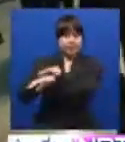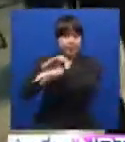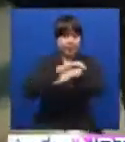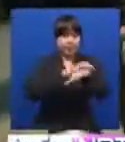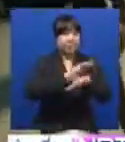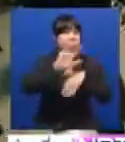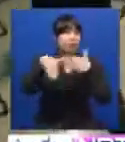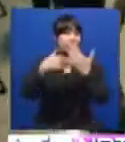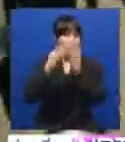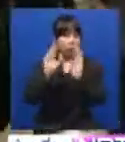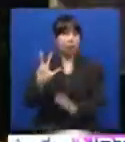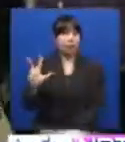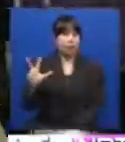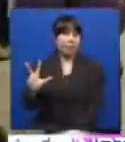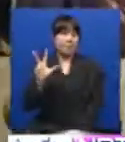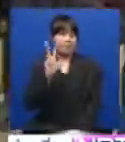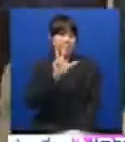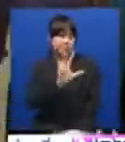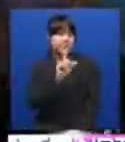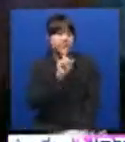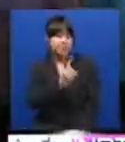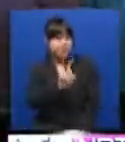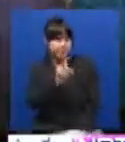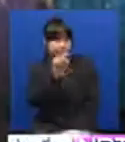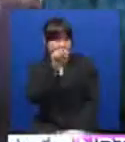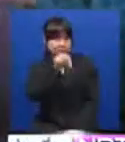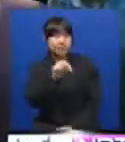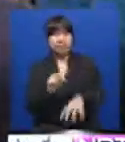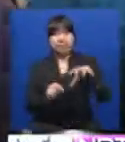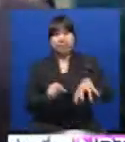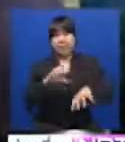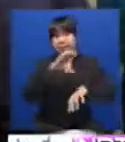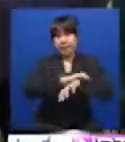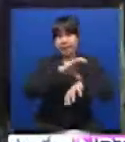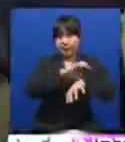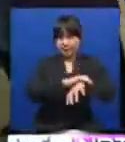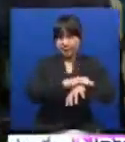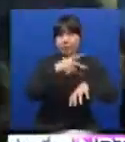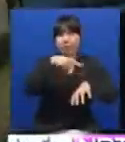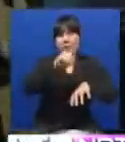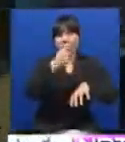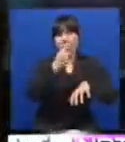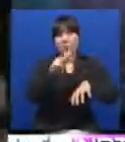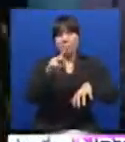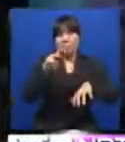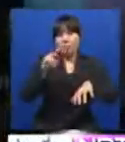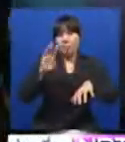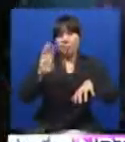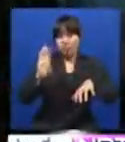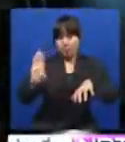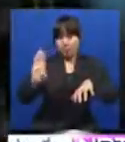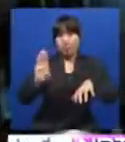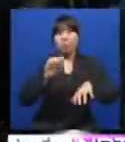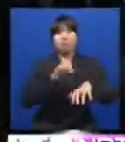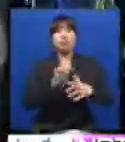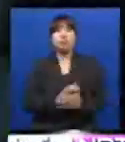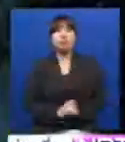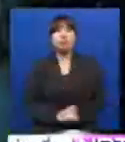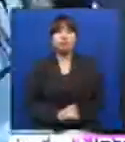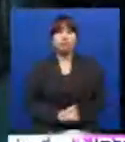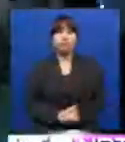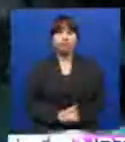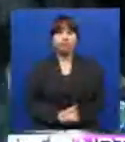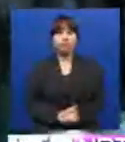ต้องหาทั้ง 3คนไปสอบปากคำที่กองบังคับการปราบปรามการกระทำความผิดเกี่ยวกับการคุ้มครองผู้บริโภคต่อ